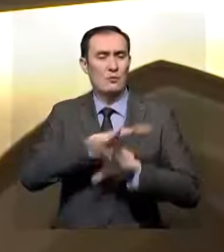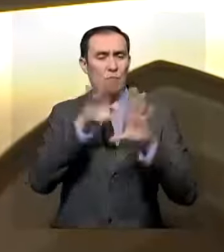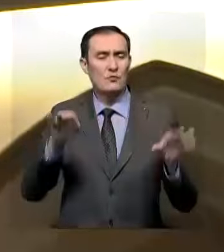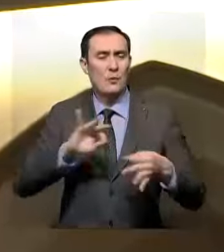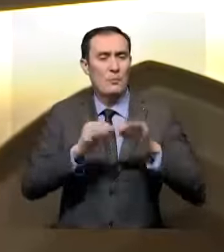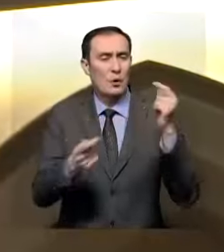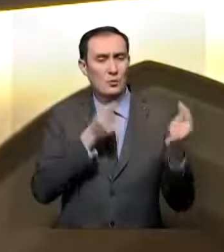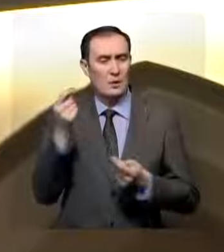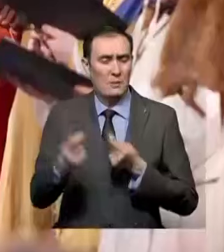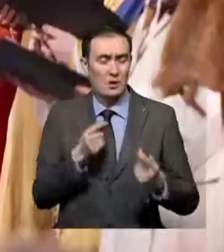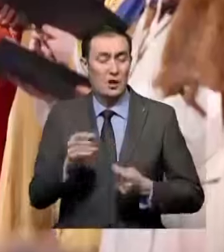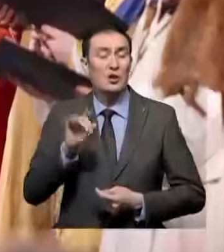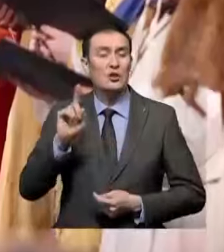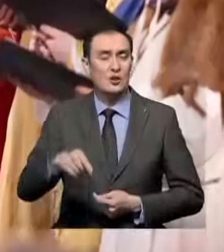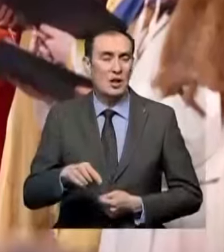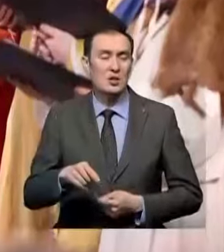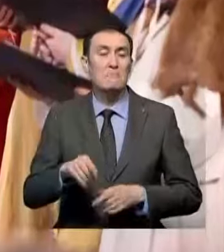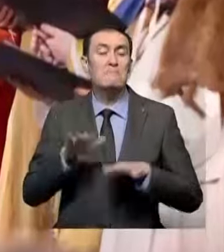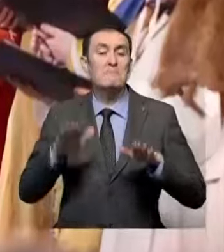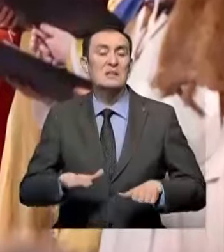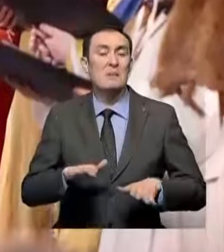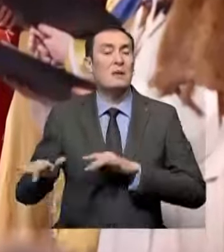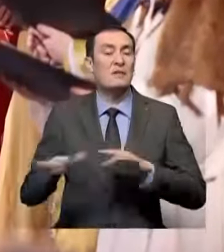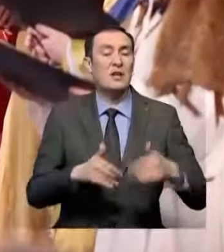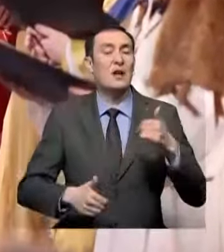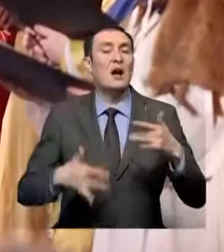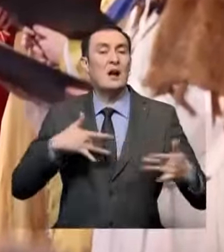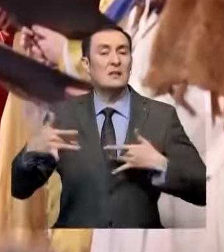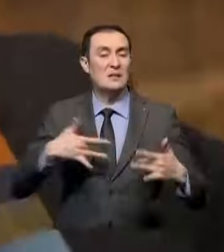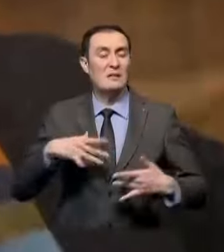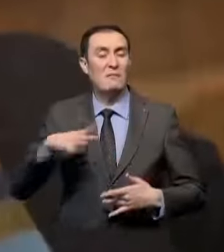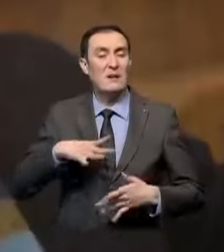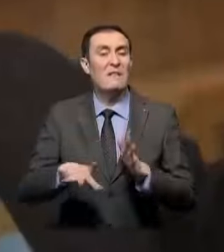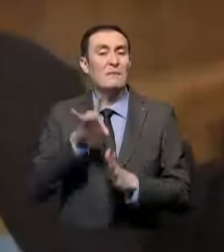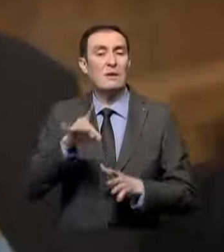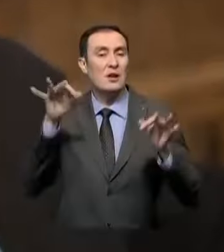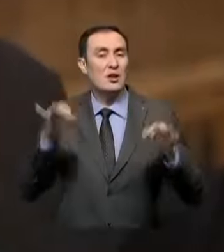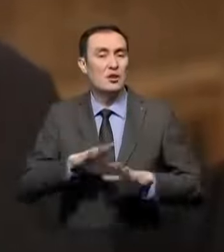продумано до мелочей. И даже места проведения концертов выбраны не случайно.